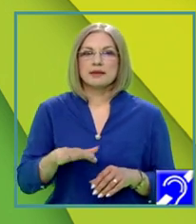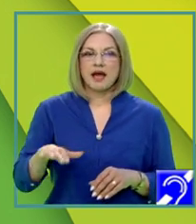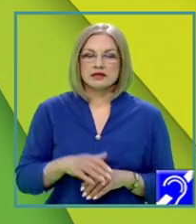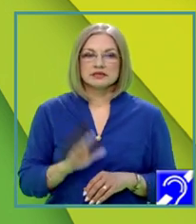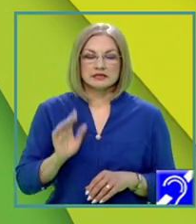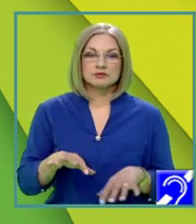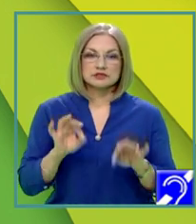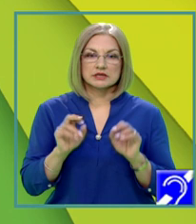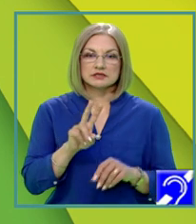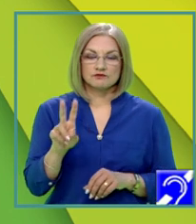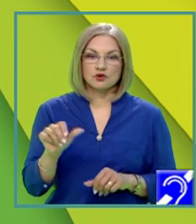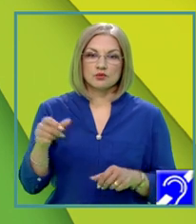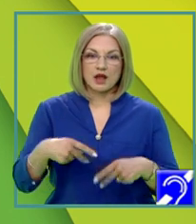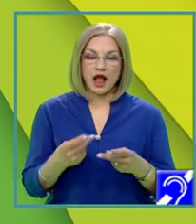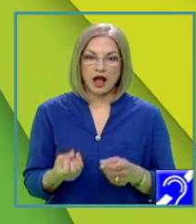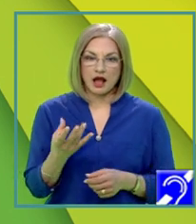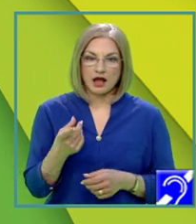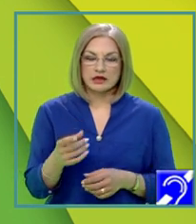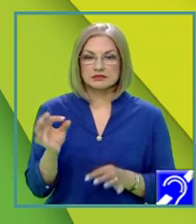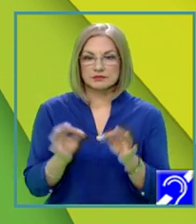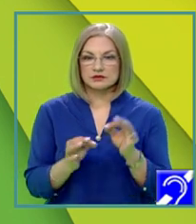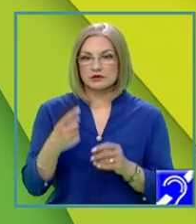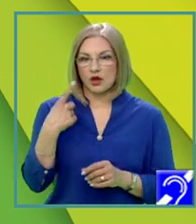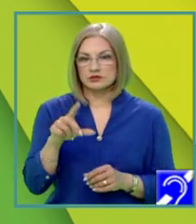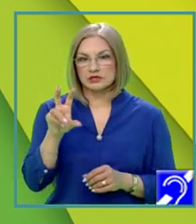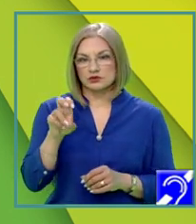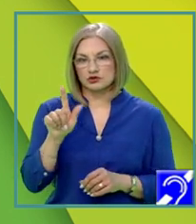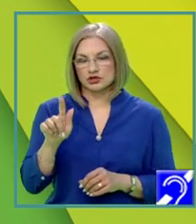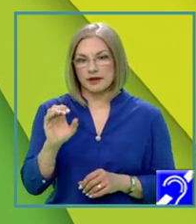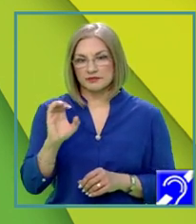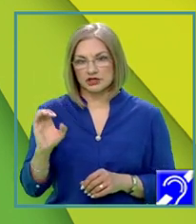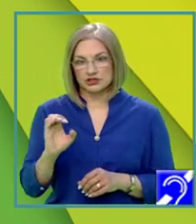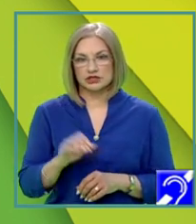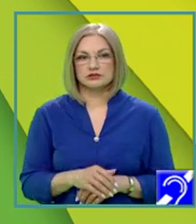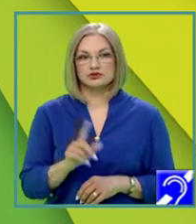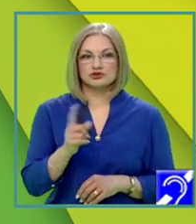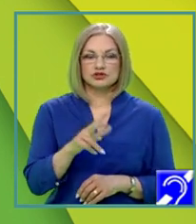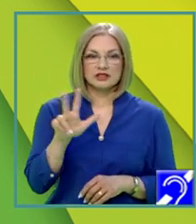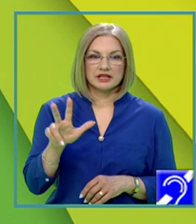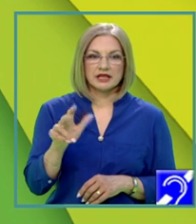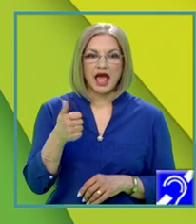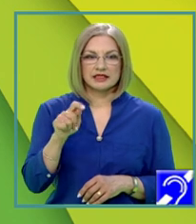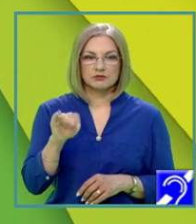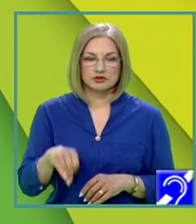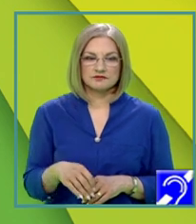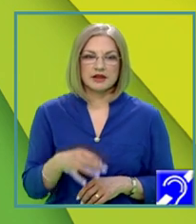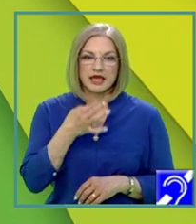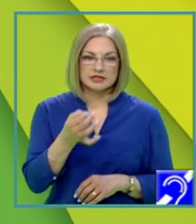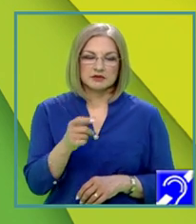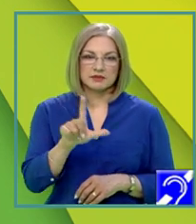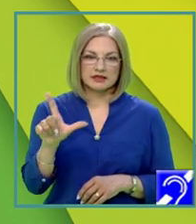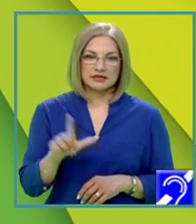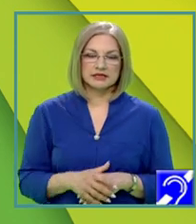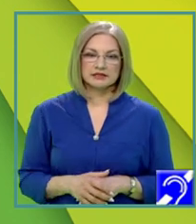determinat volumul de gaz degajat măsurat loc 127 de grade Celsius și 3 atmosfere exprimat în litri